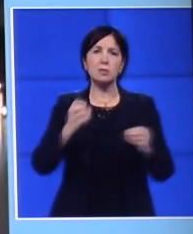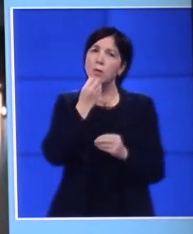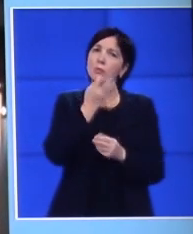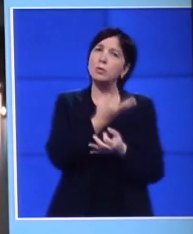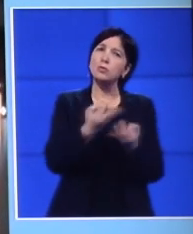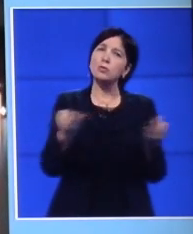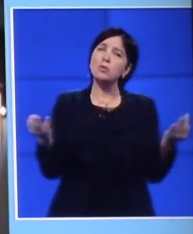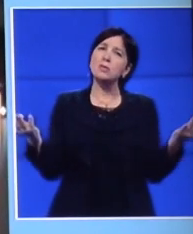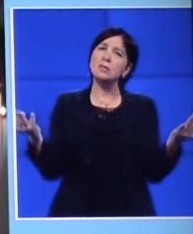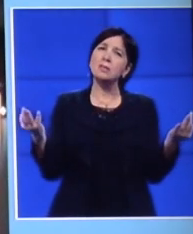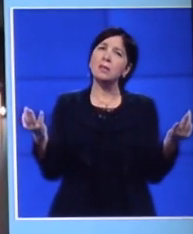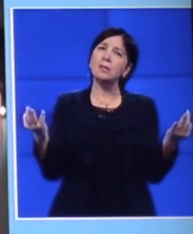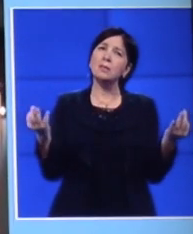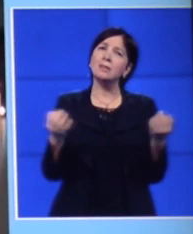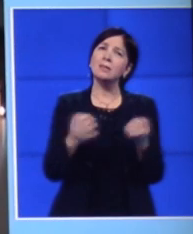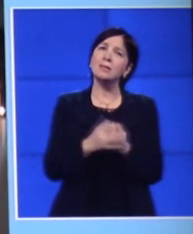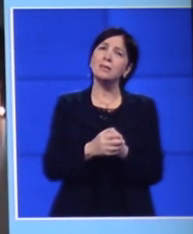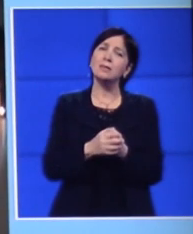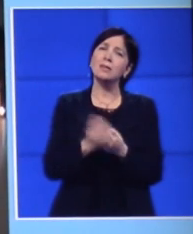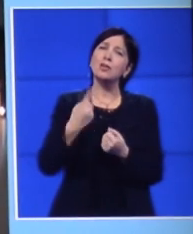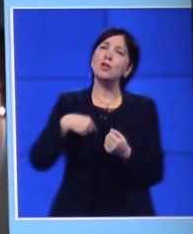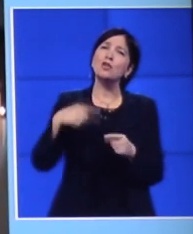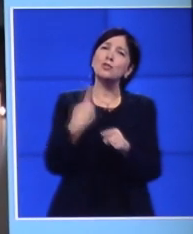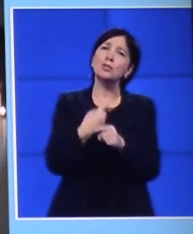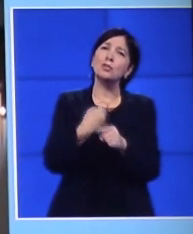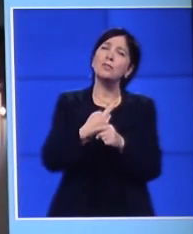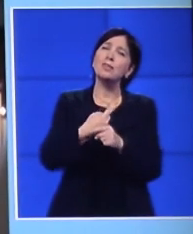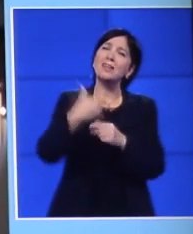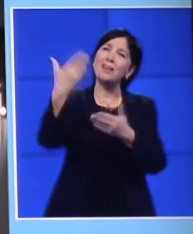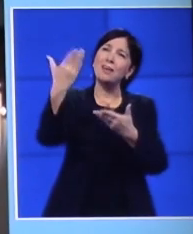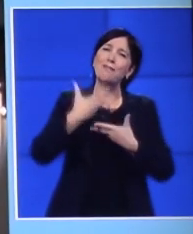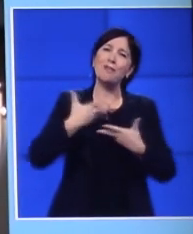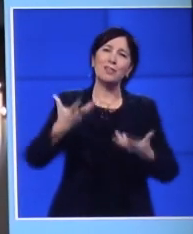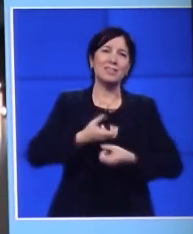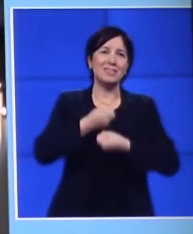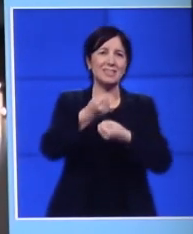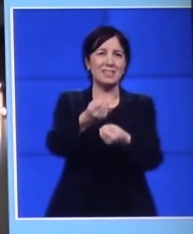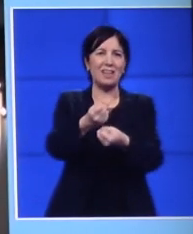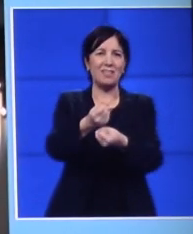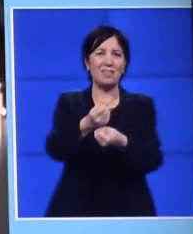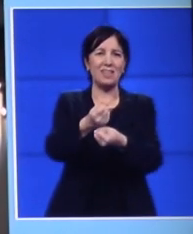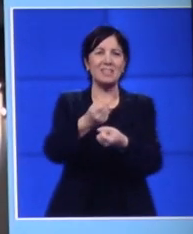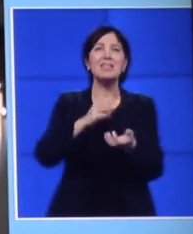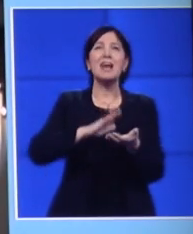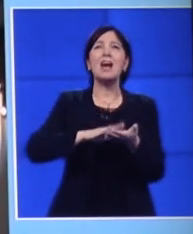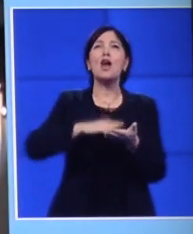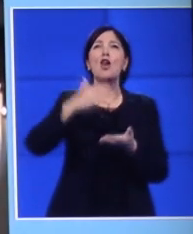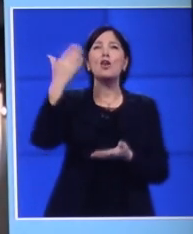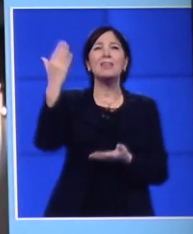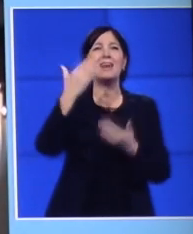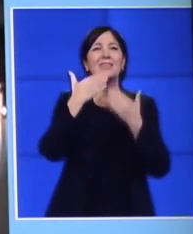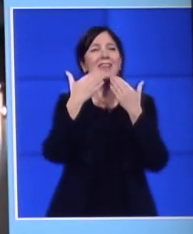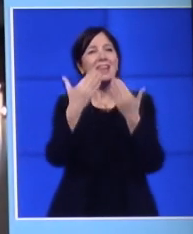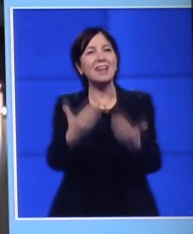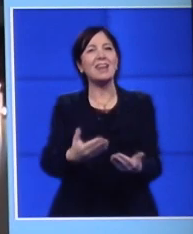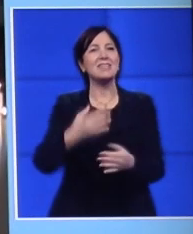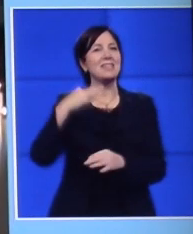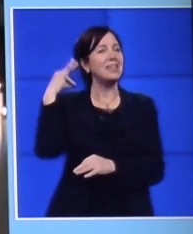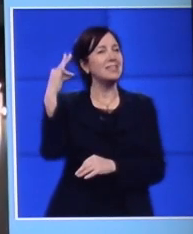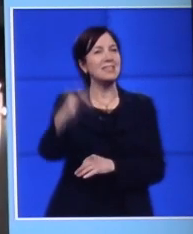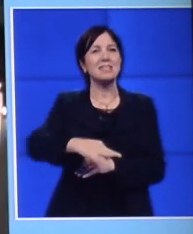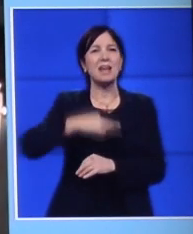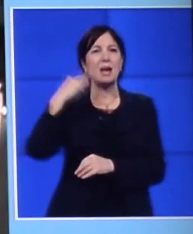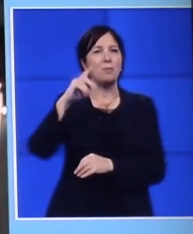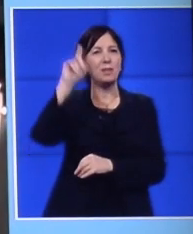cosa buona e giusta. Nostro dovere e fonte di salvezza, lodarti e ringraziarti sempre,